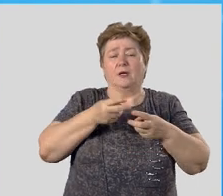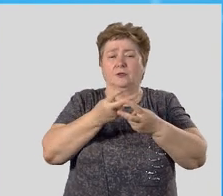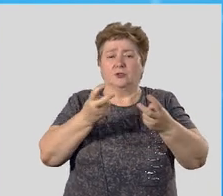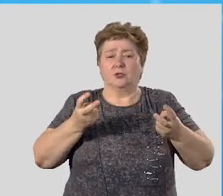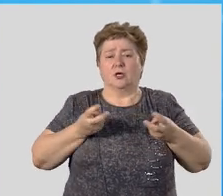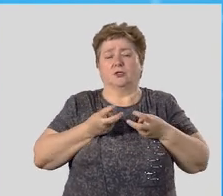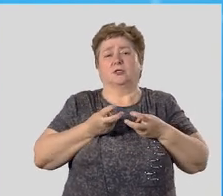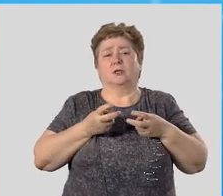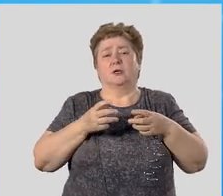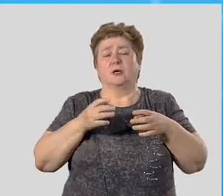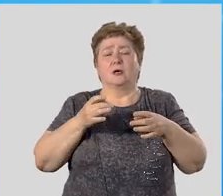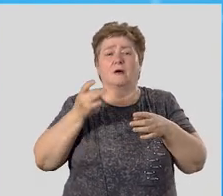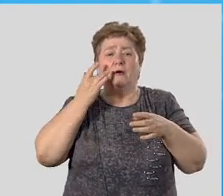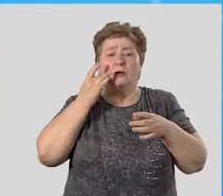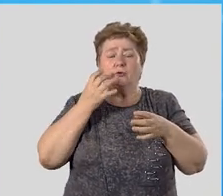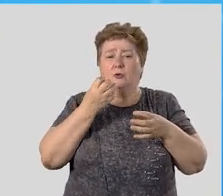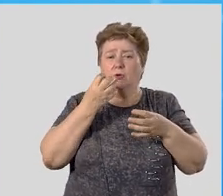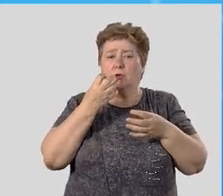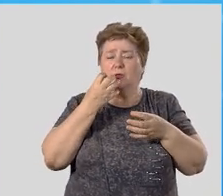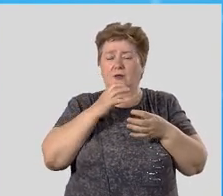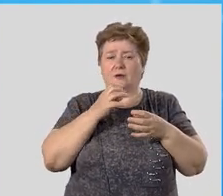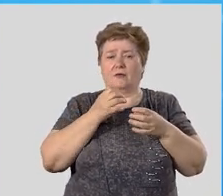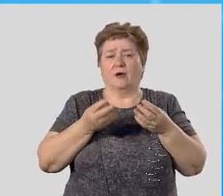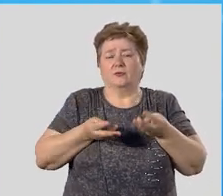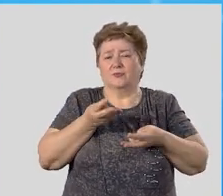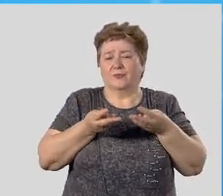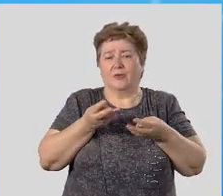фарфоровых чашек, в которых нагревают вещество.